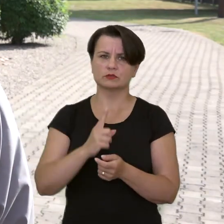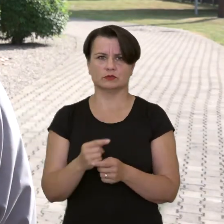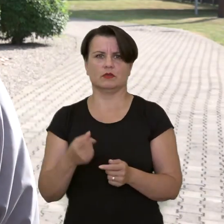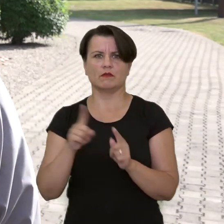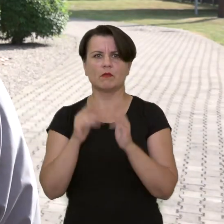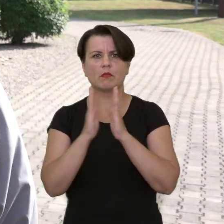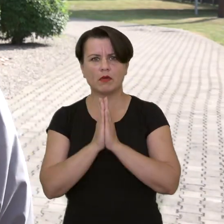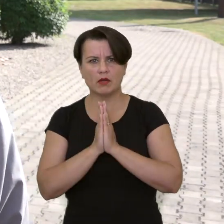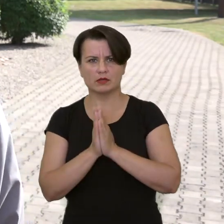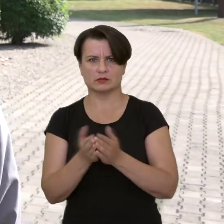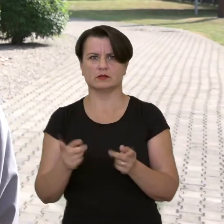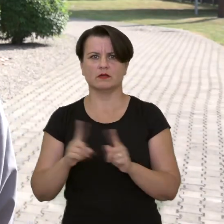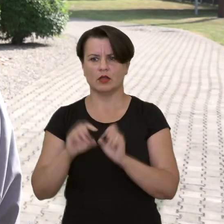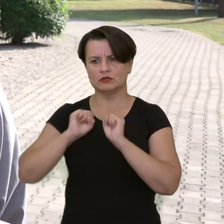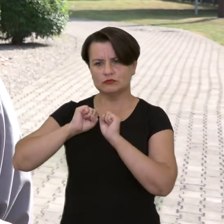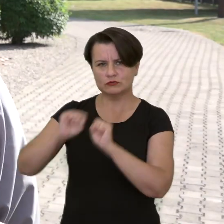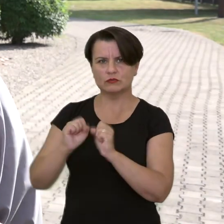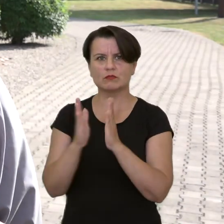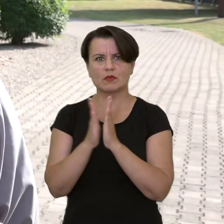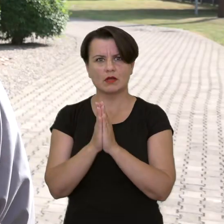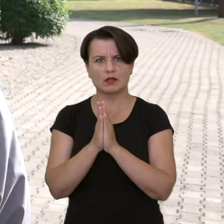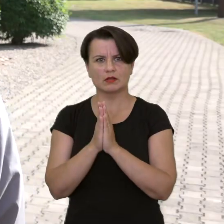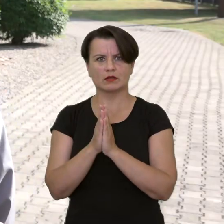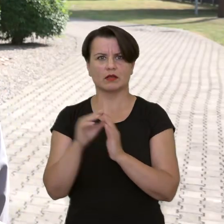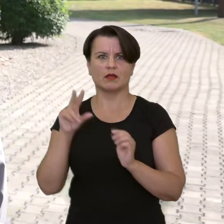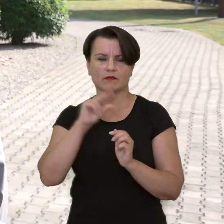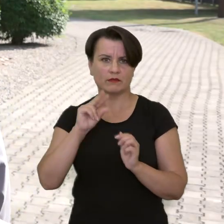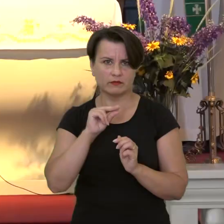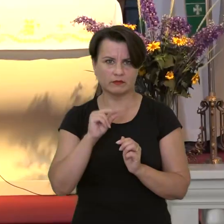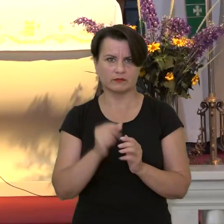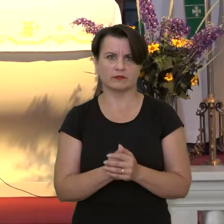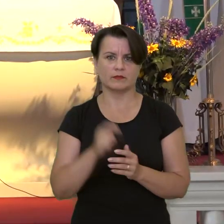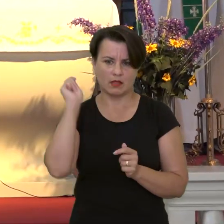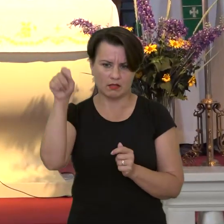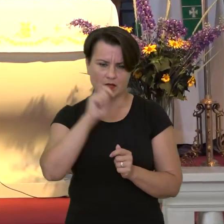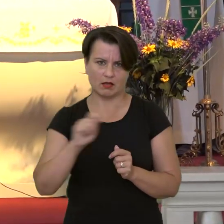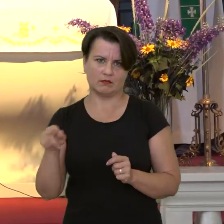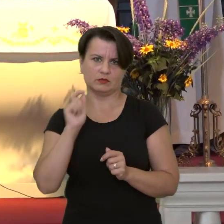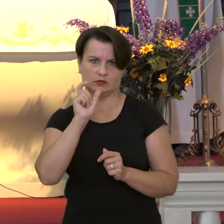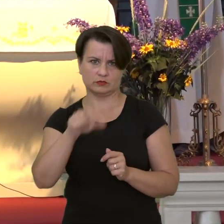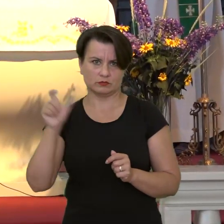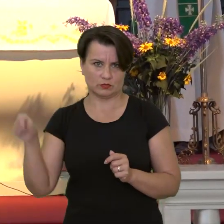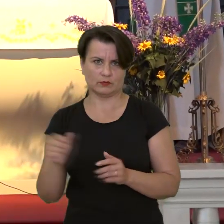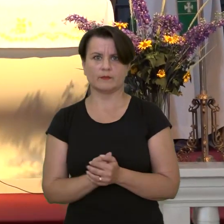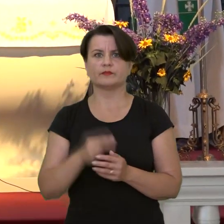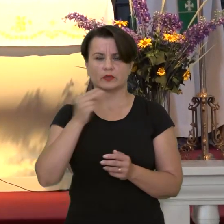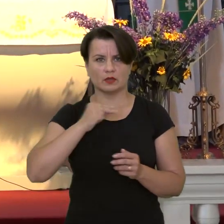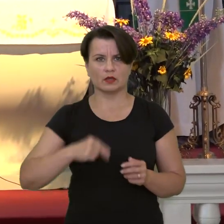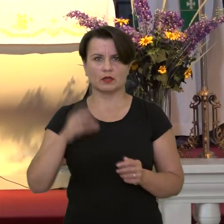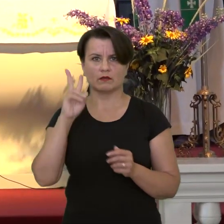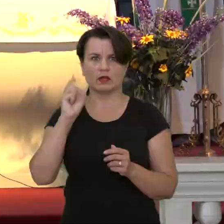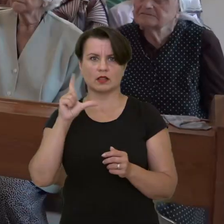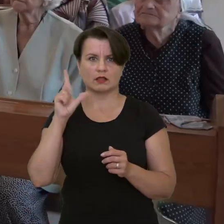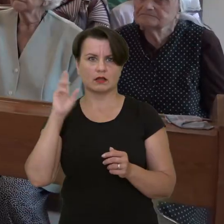pasimelstų, sukalbame užtarimo maldą, laiminame tuos žmonės ir panašiai. Ruklo Šventosios Dvasios parapijos klebonas